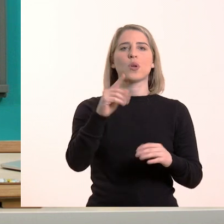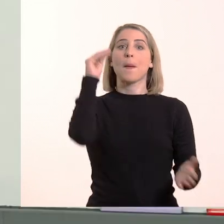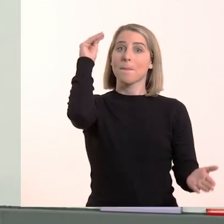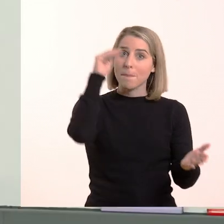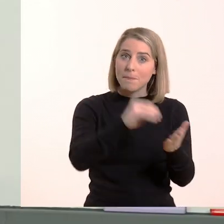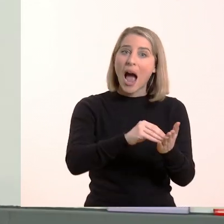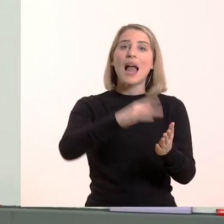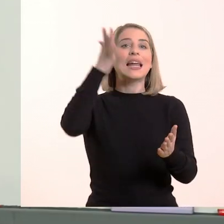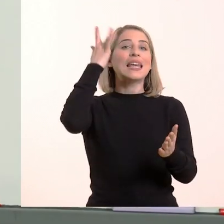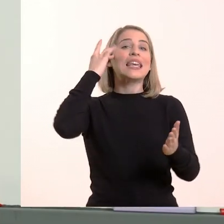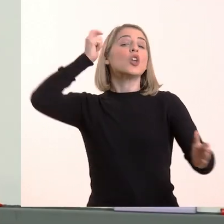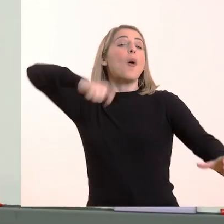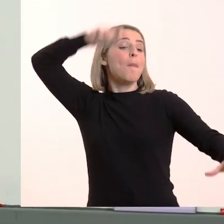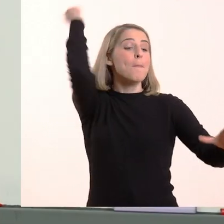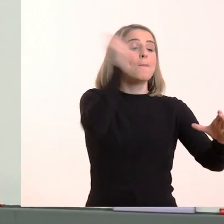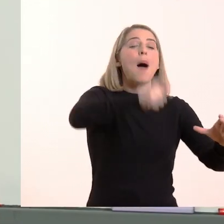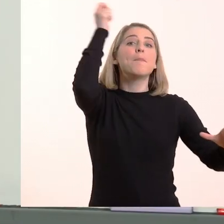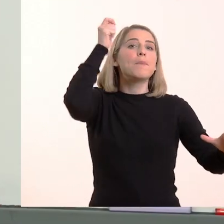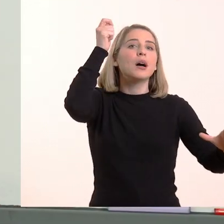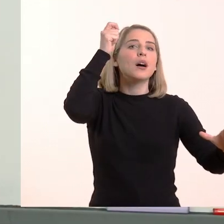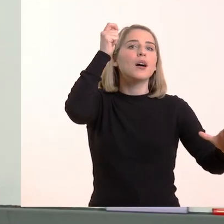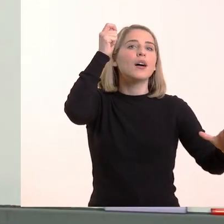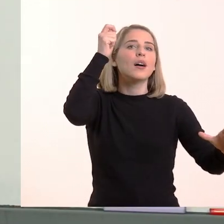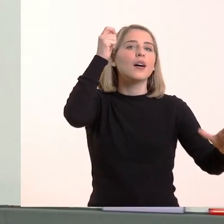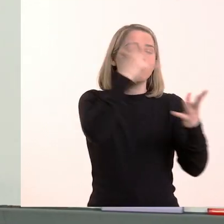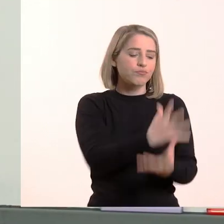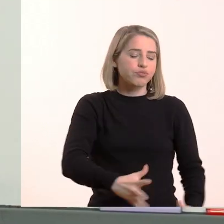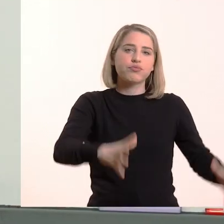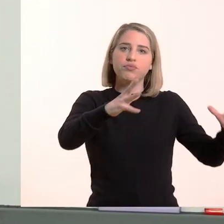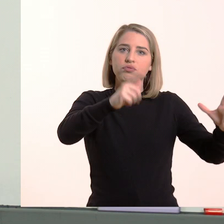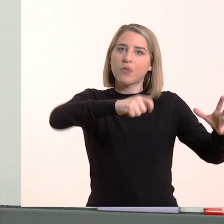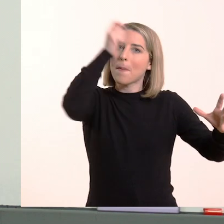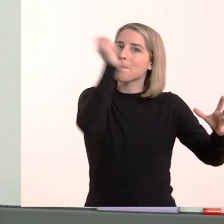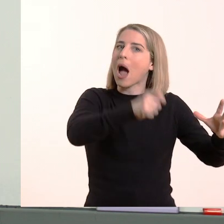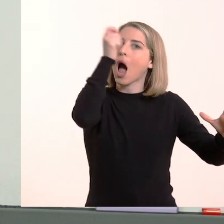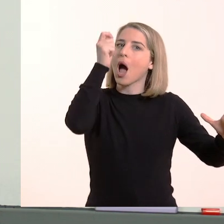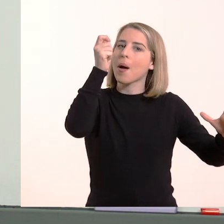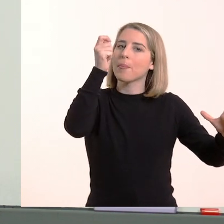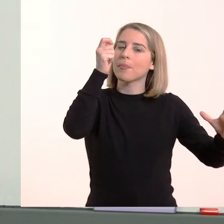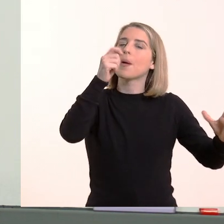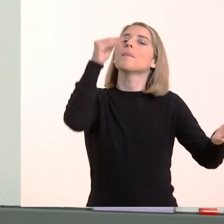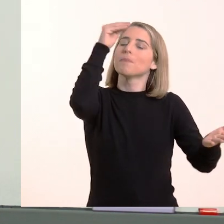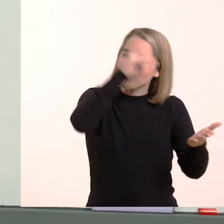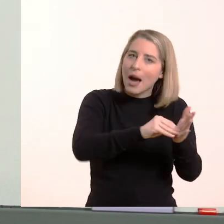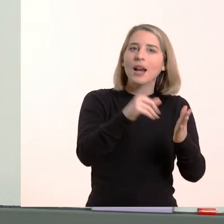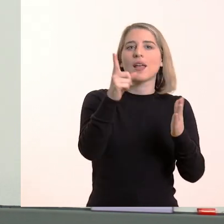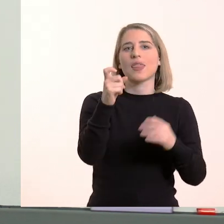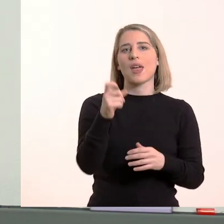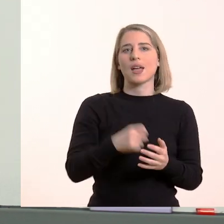Ξαναχτυπάει τα 280 νομίσματα, το πιθάρι που το είχε κάνει 280, ξανά επί 10.